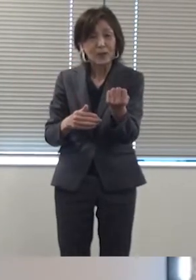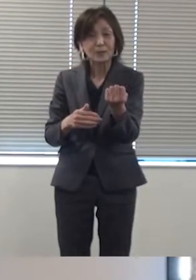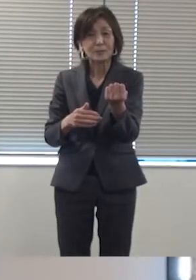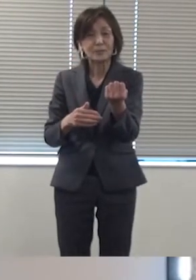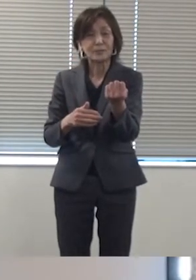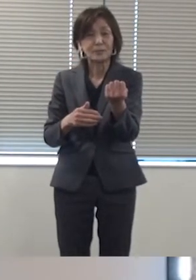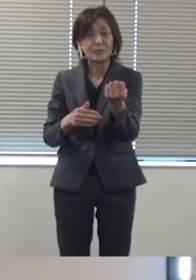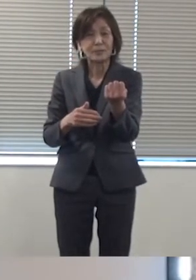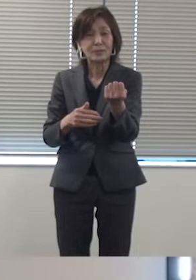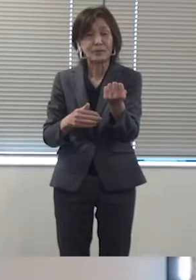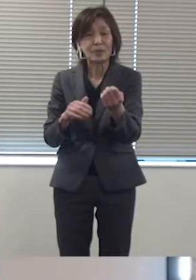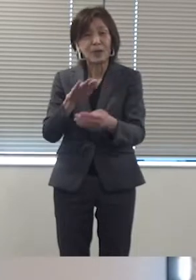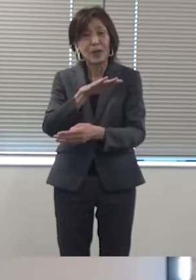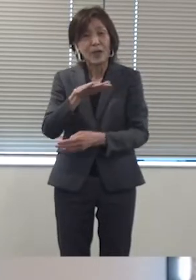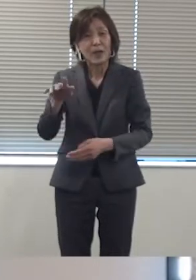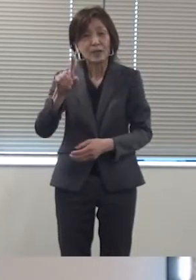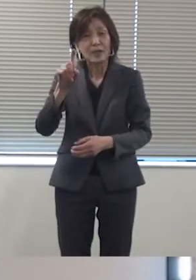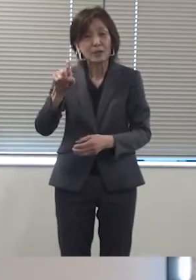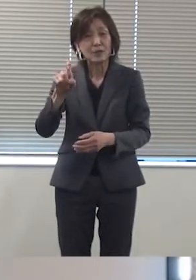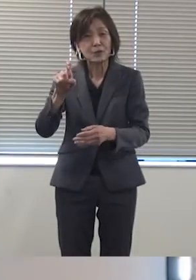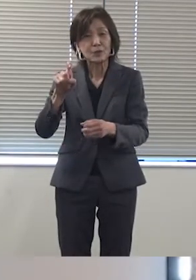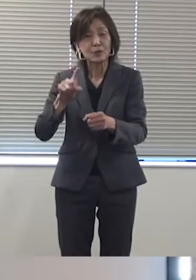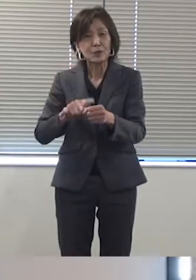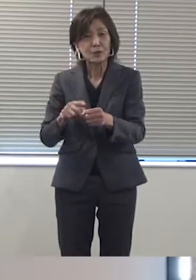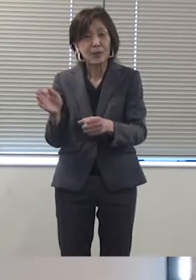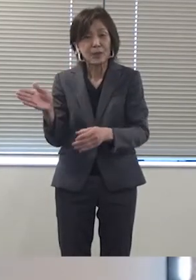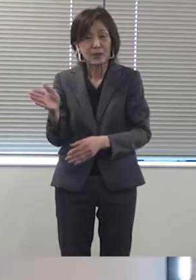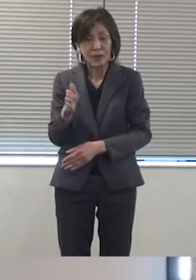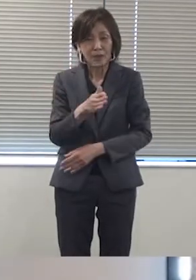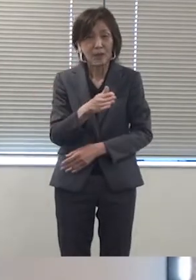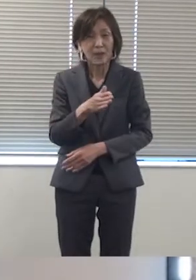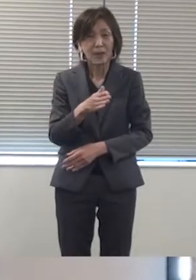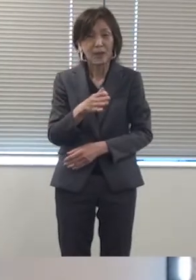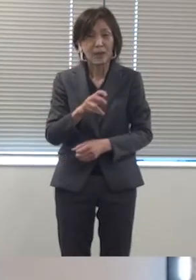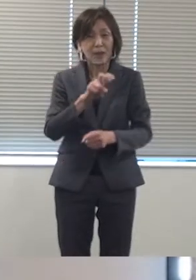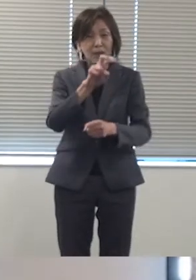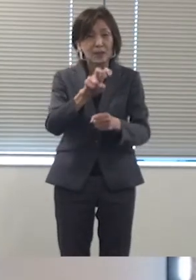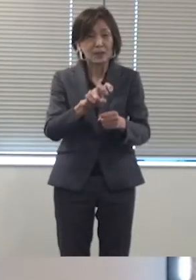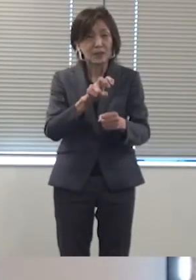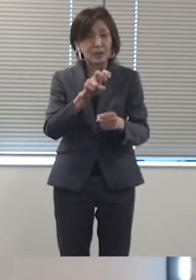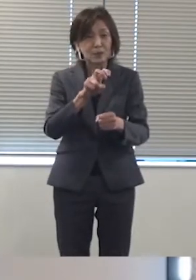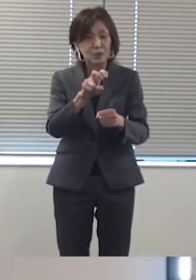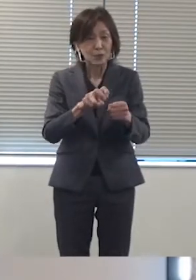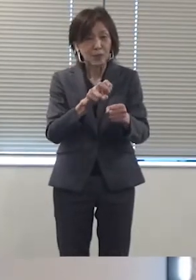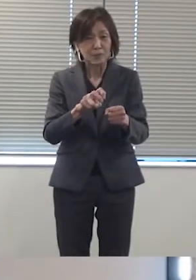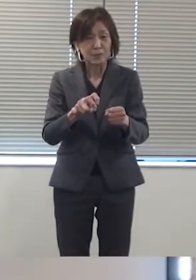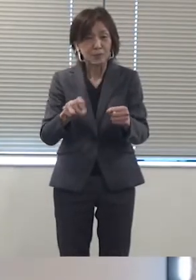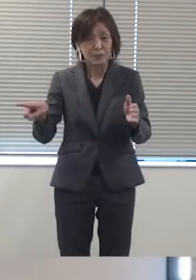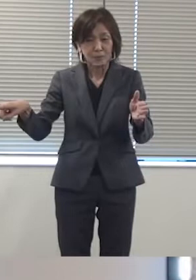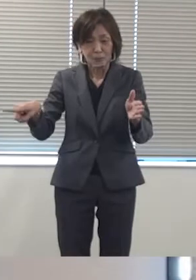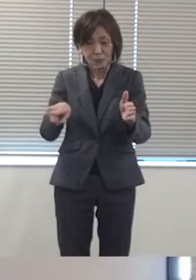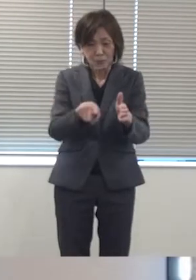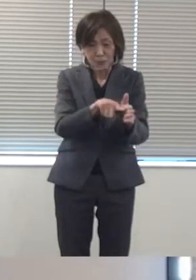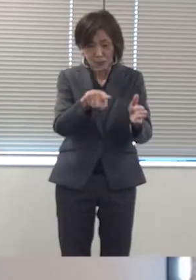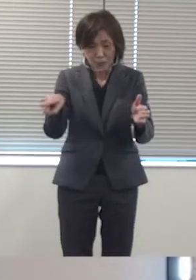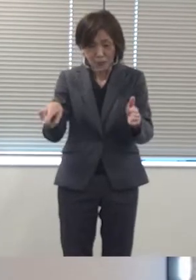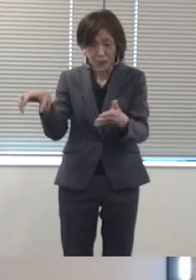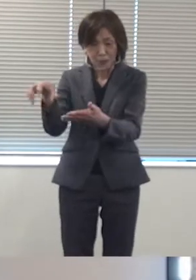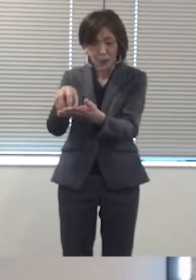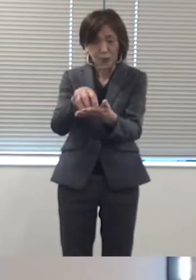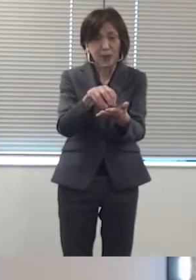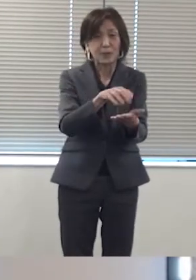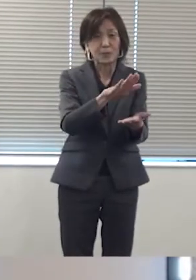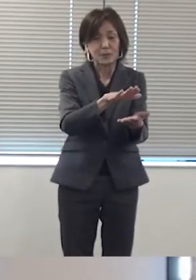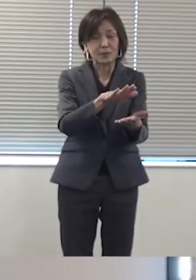20年ちょっとですね、開い込んであります。で、令和4年度はあとでちょっと説明しますが、1515億円ということ